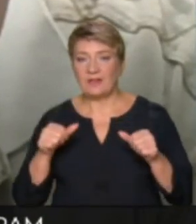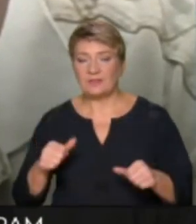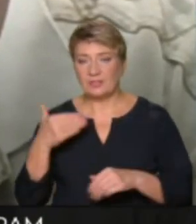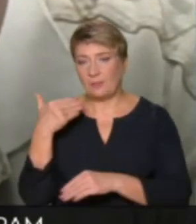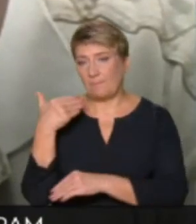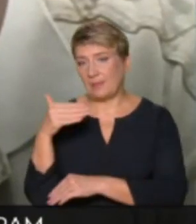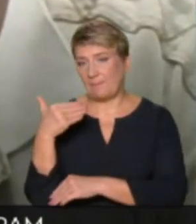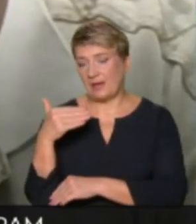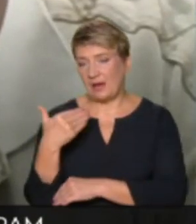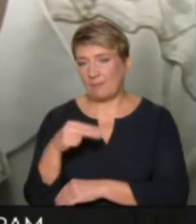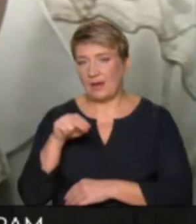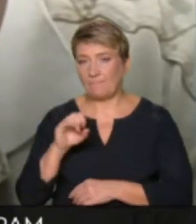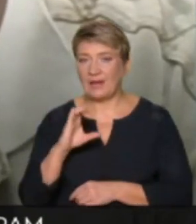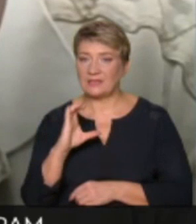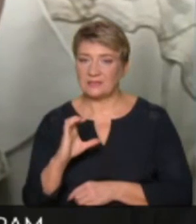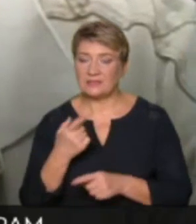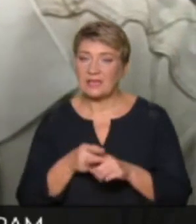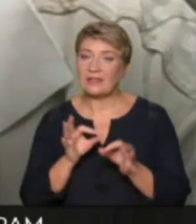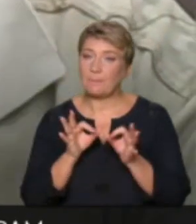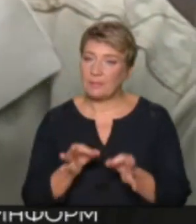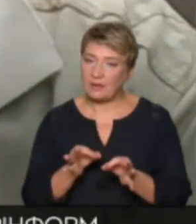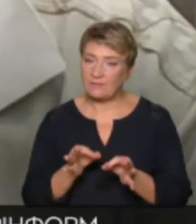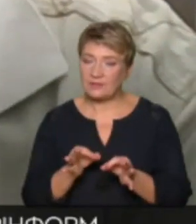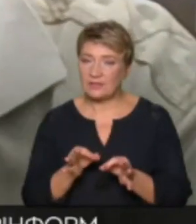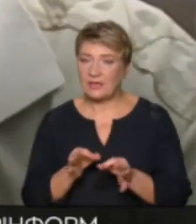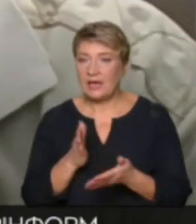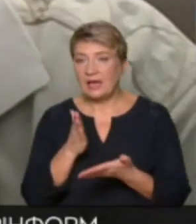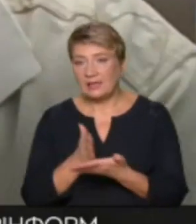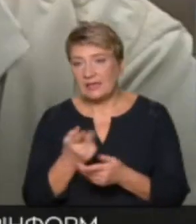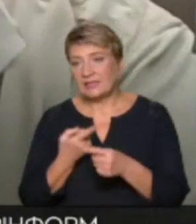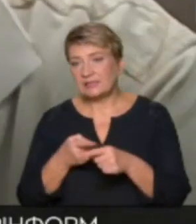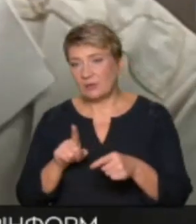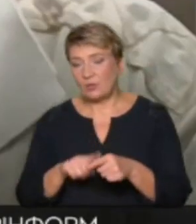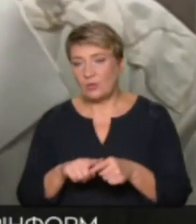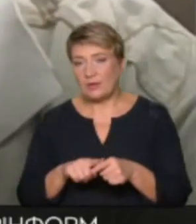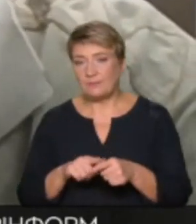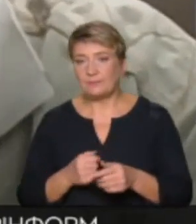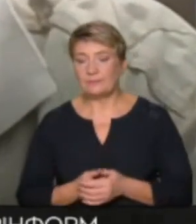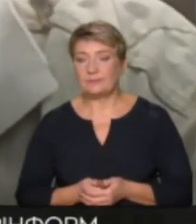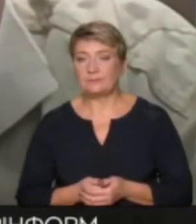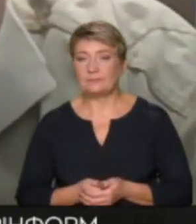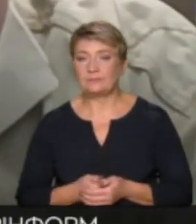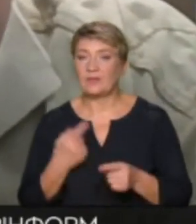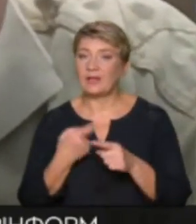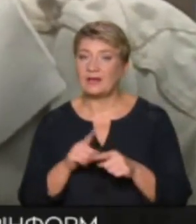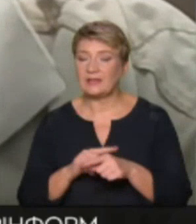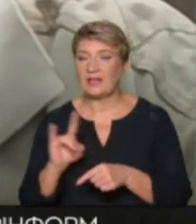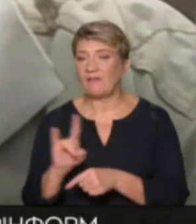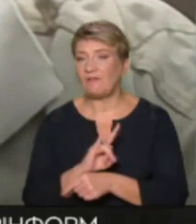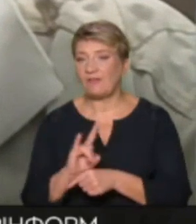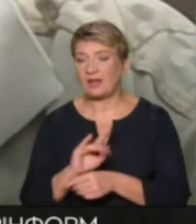Палестини. Це правда? Є такі подібні настрої серед населення Ізраїлю? Чи це фейкові